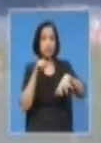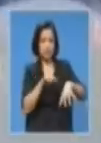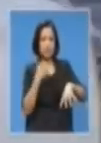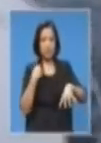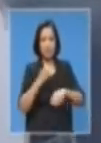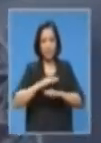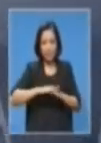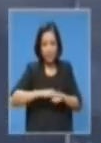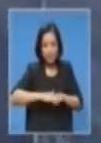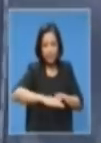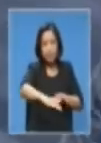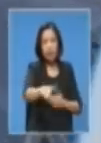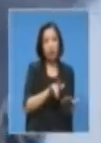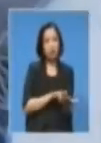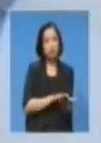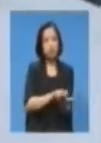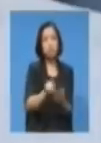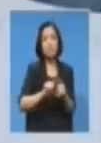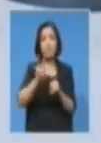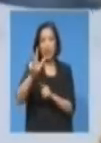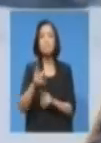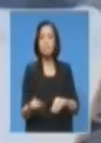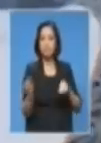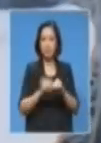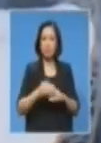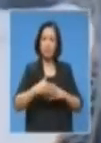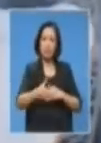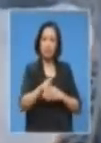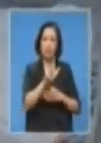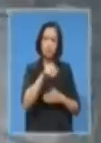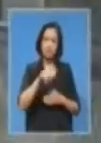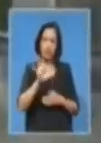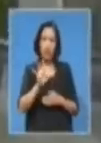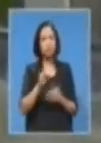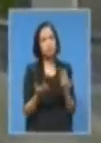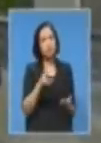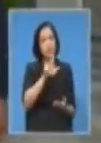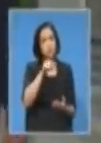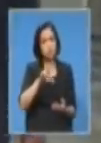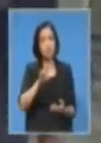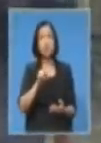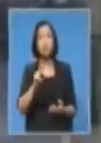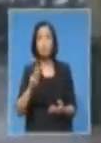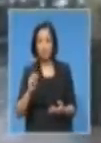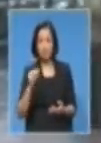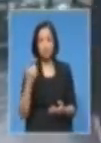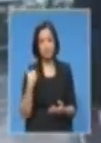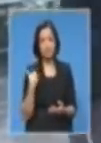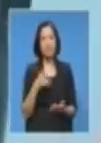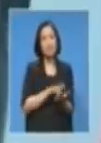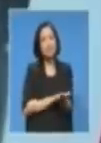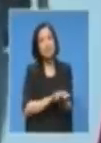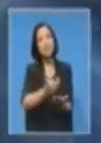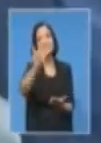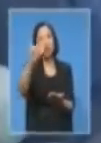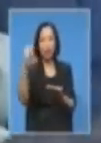างวิ่งที่3เพิ่มเติมอาจจะเป็นระยะ 2.9 กิโลเมตรหรือ 3.7 กิโลเมตรเพื่อที่จะรองรับการขึ้นลงของเ